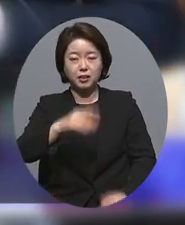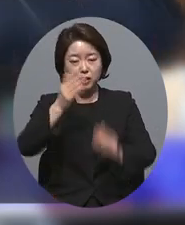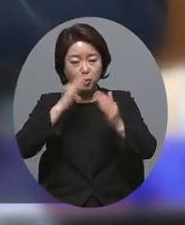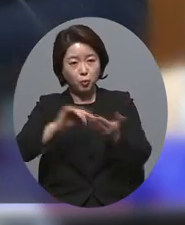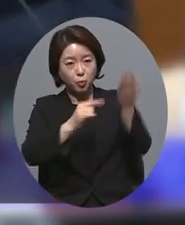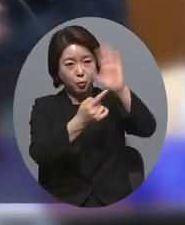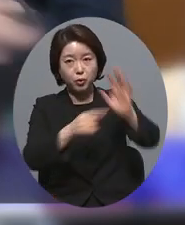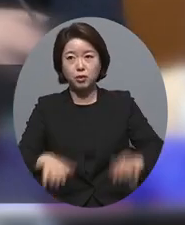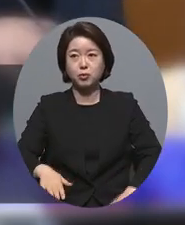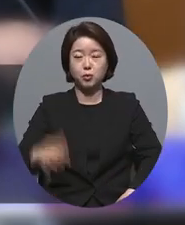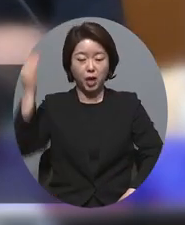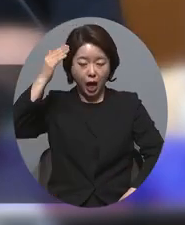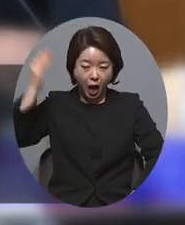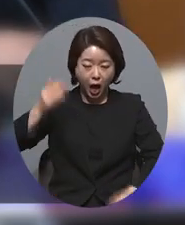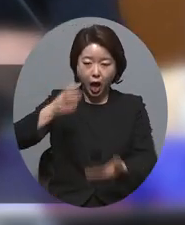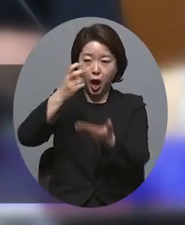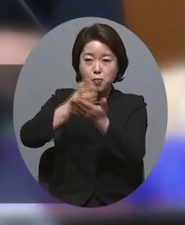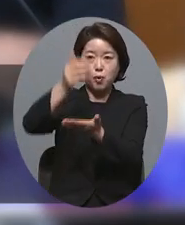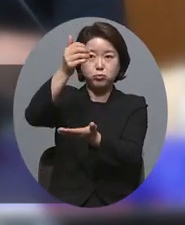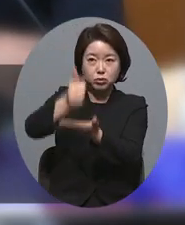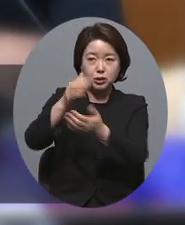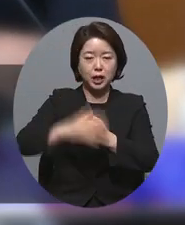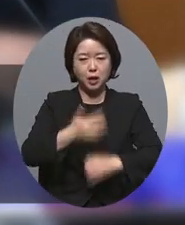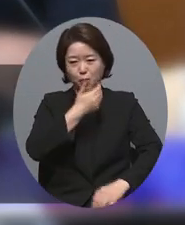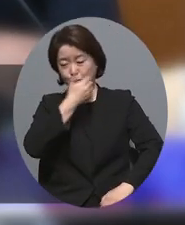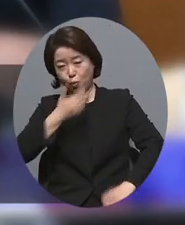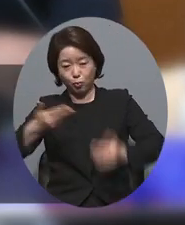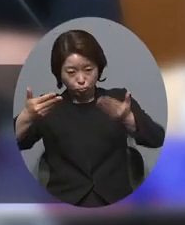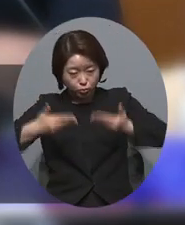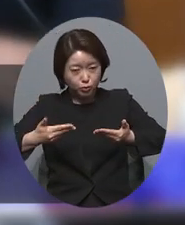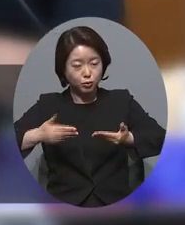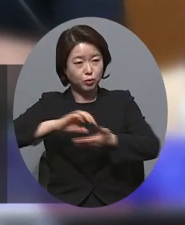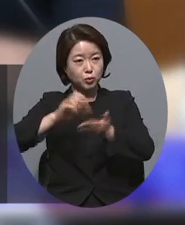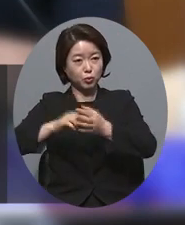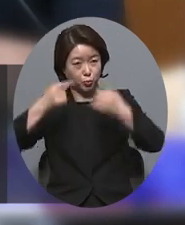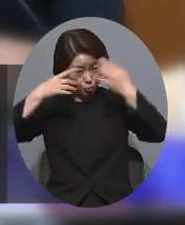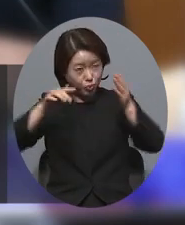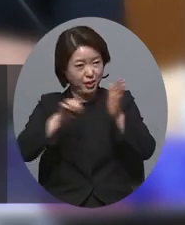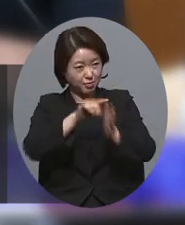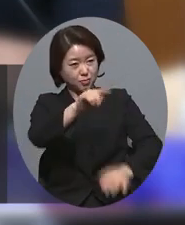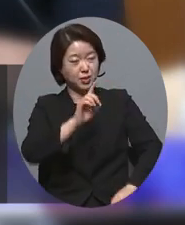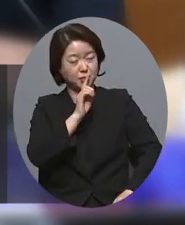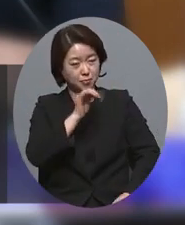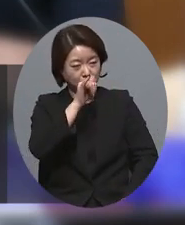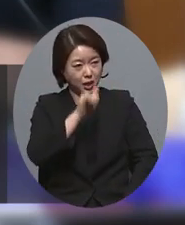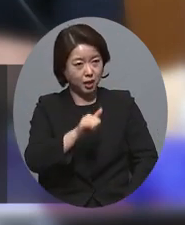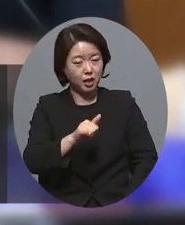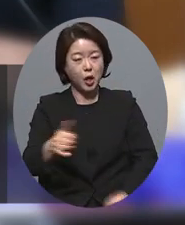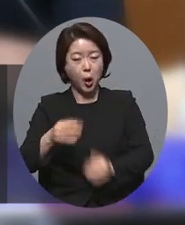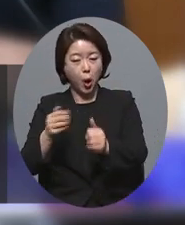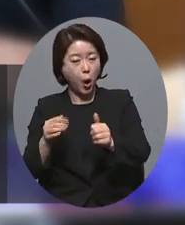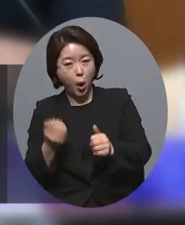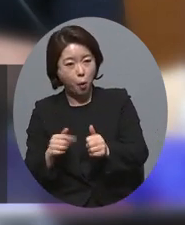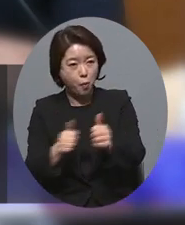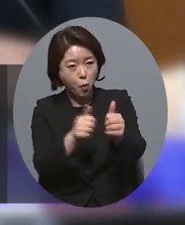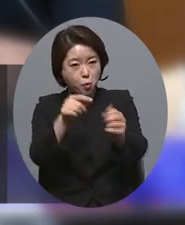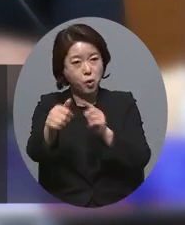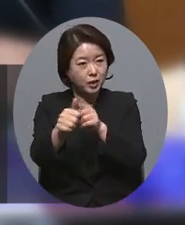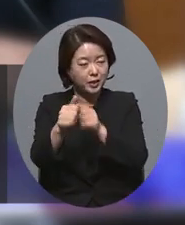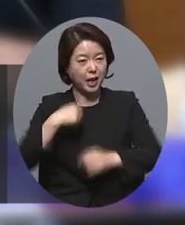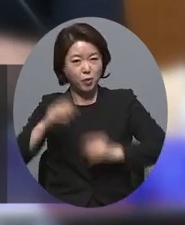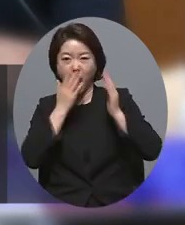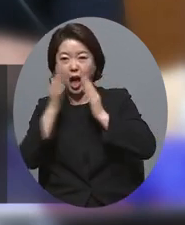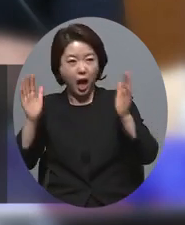공개적으로 대한민국의 법무부 장관을 모욕할 정도로 자신 있는 말씀이세요? 스토킹하는 쪽하고 같이 야 앞에서 말씀하신 거잖아요, 그렇죠? 그 스토킹의